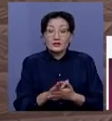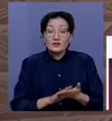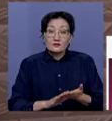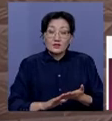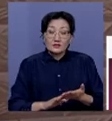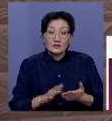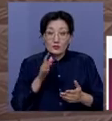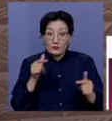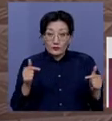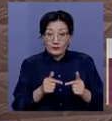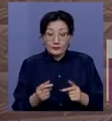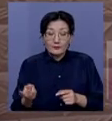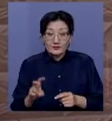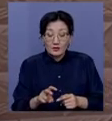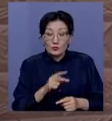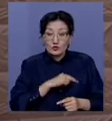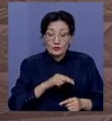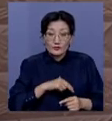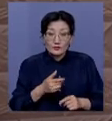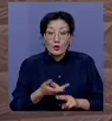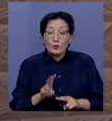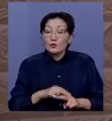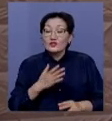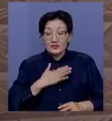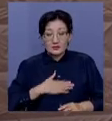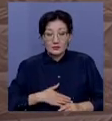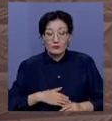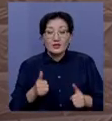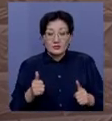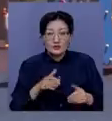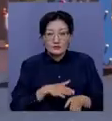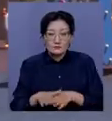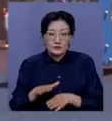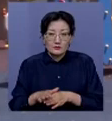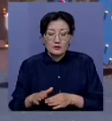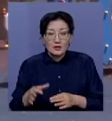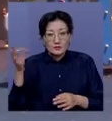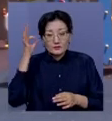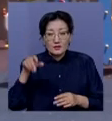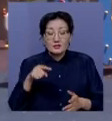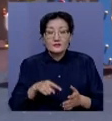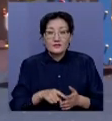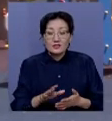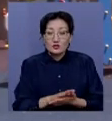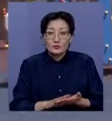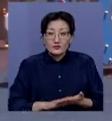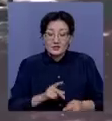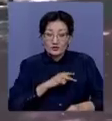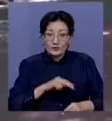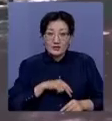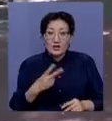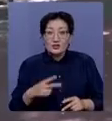Дезинфекция дәл уақытында келеді, олардың жұмысына өте біз ризамыз, жақсы жасайды. Еске сала кетейік, қаладағы дезинфекциялық